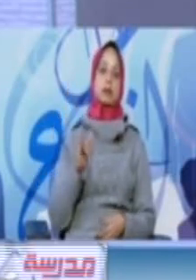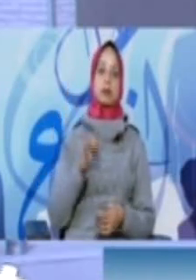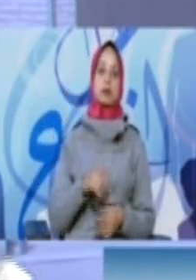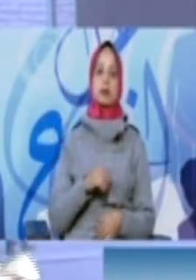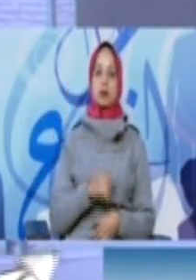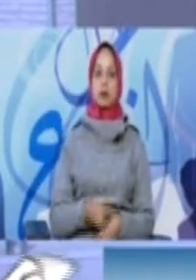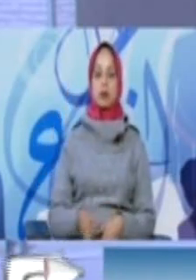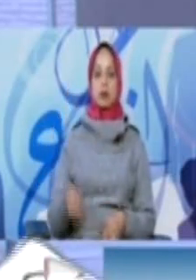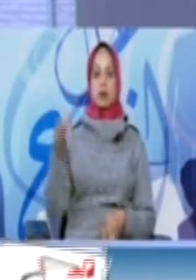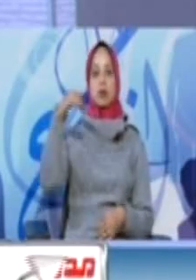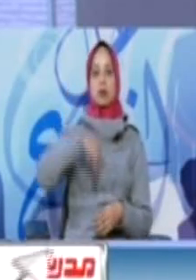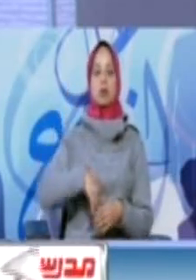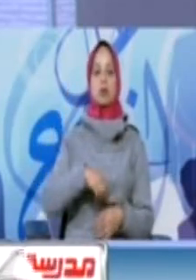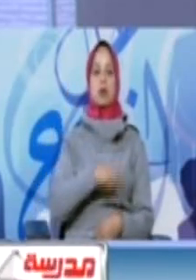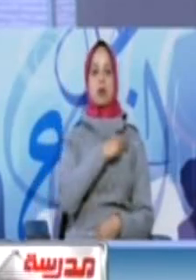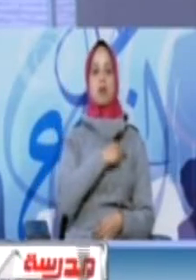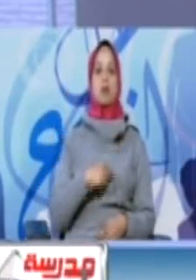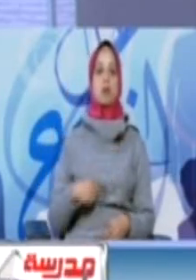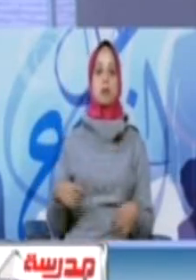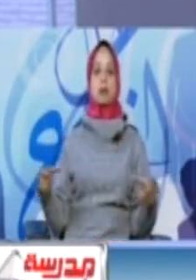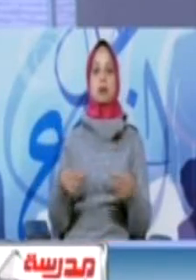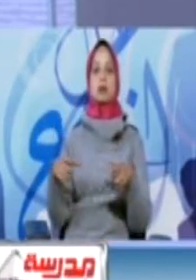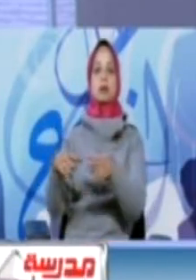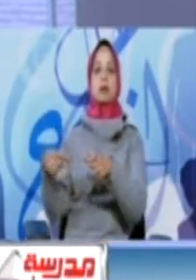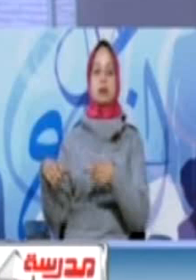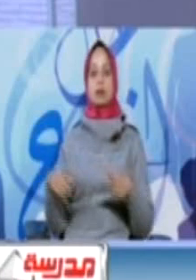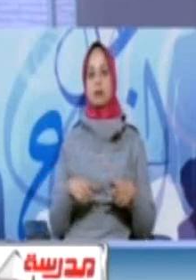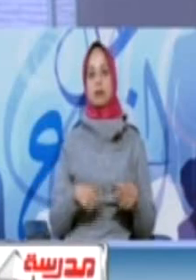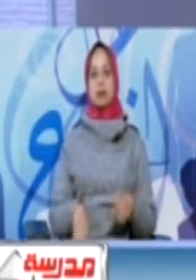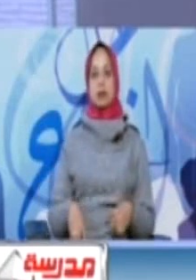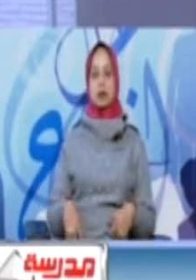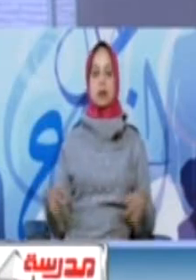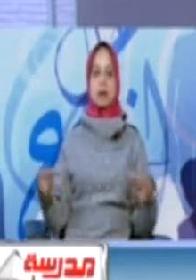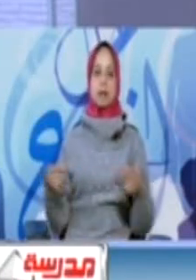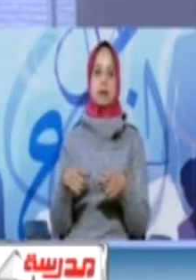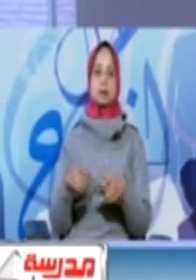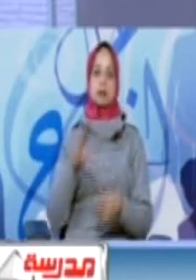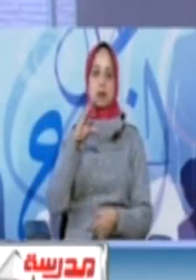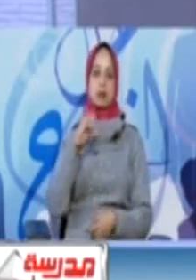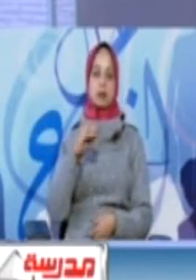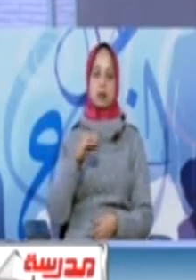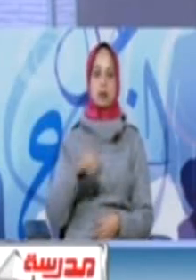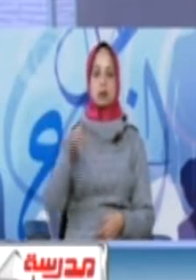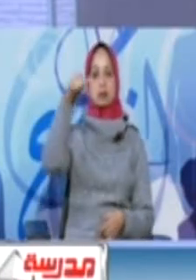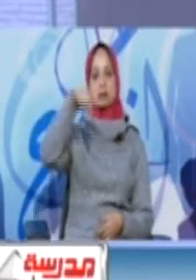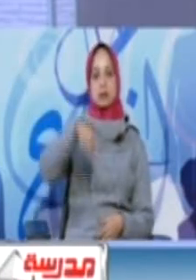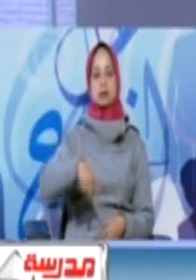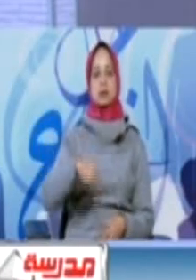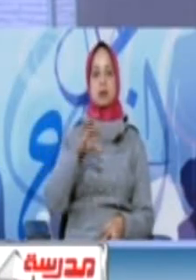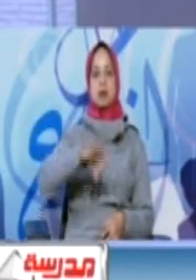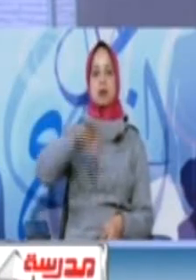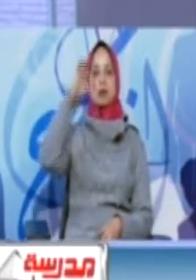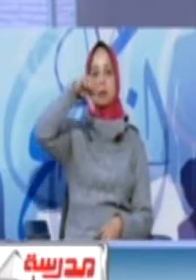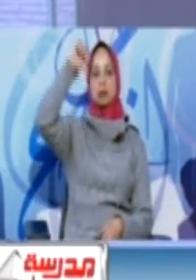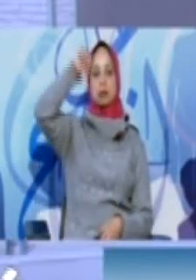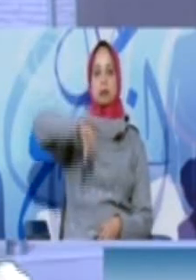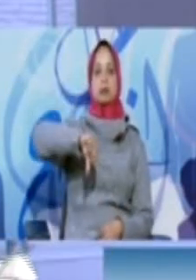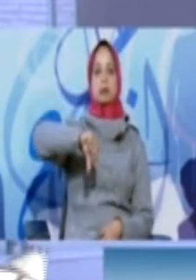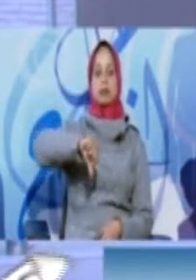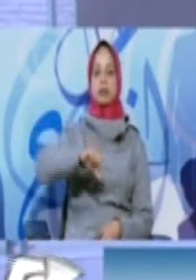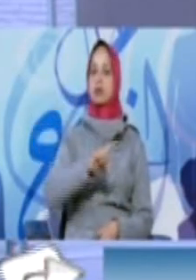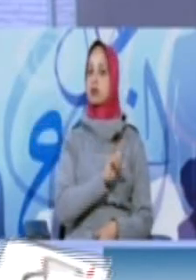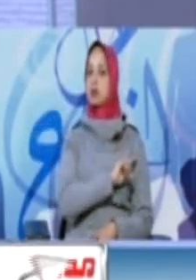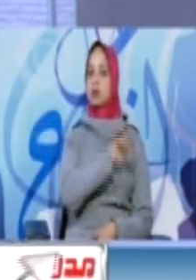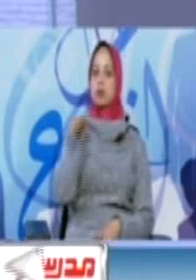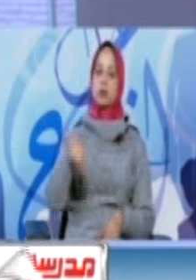حكومه الائتلاف. عايزك تخلي بالك في حاجه اسمها حزب اقليه، يعني حزب ملوش شعبيه، ينزل الانتخابات يسقط، لا يتمتع بثقة